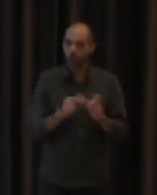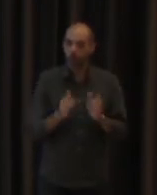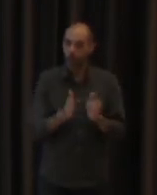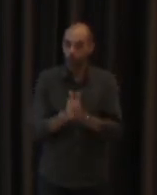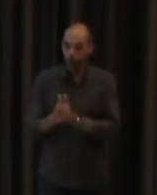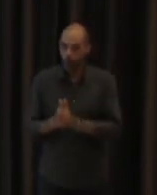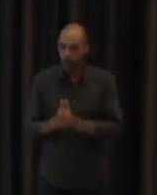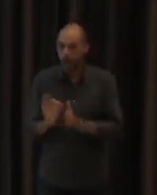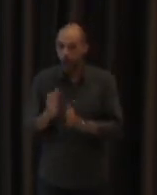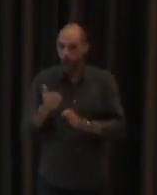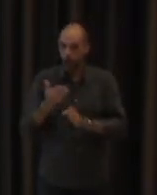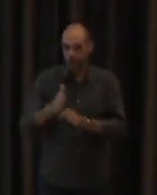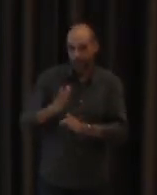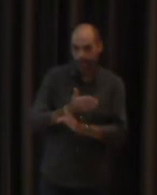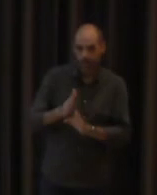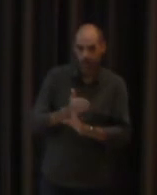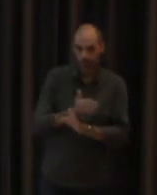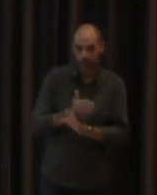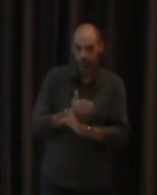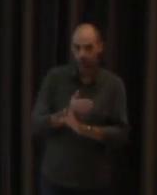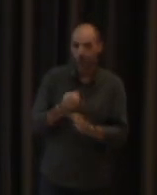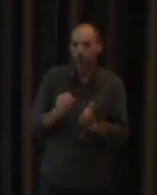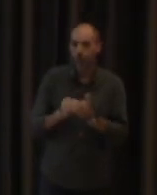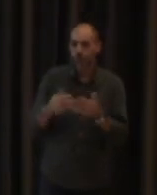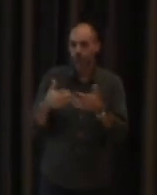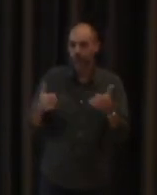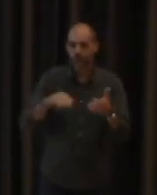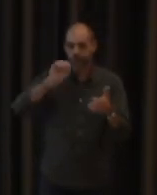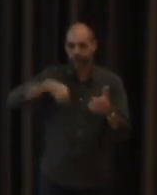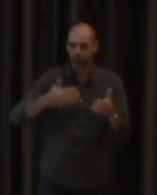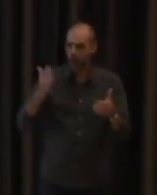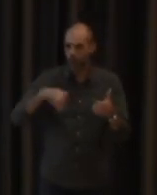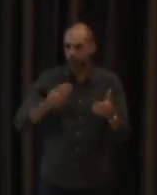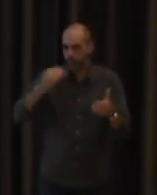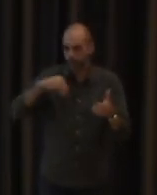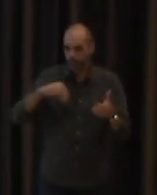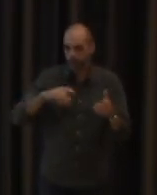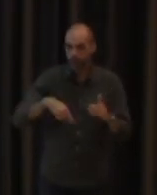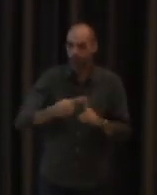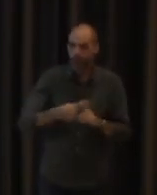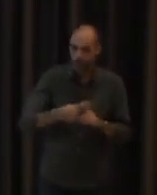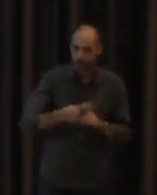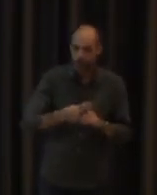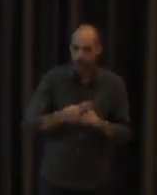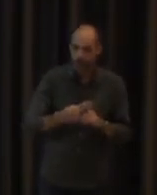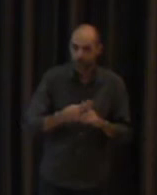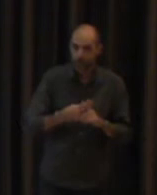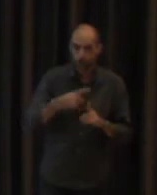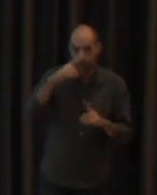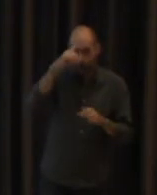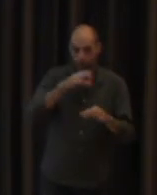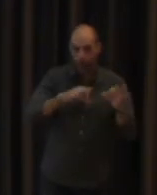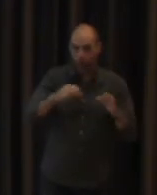o el de separació no siguin presents a la frase i que no siguin expressat per cap pronom